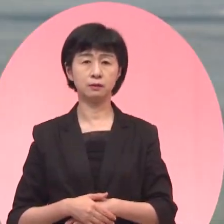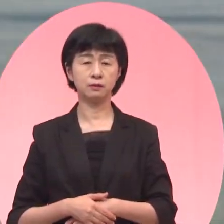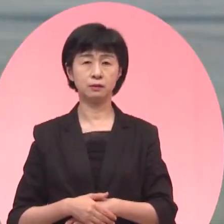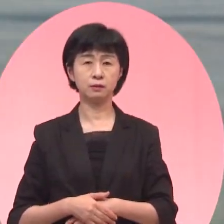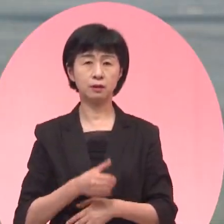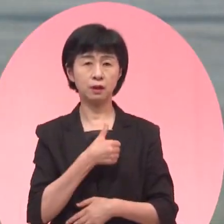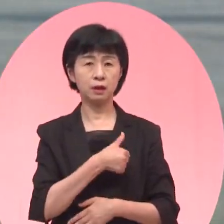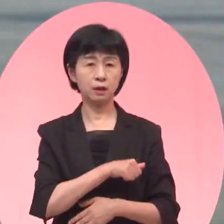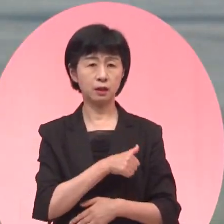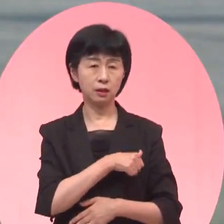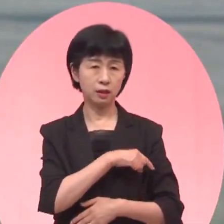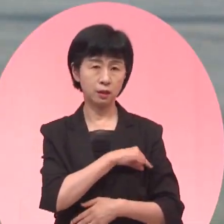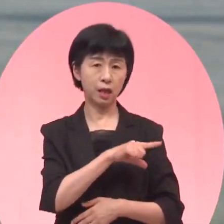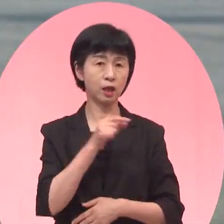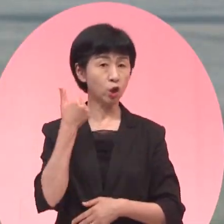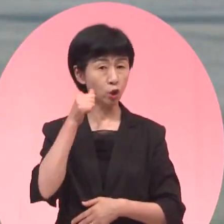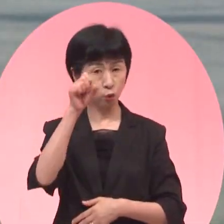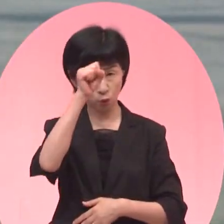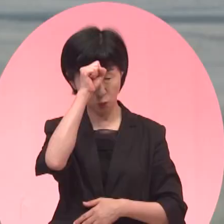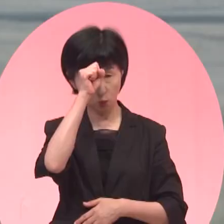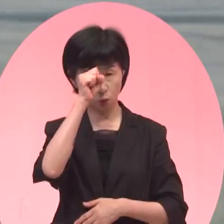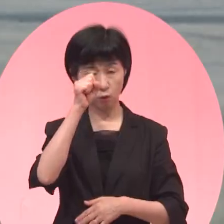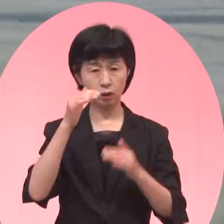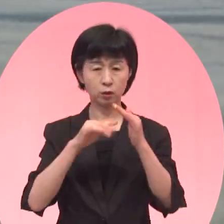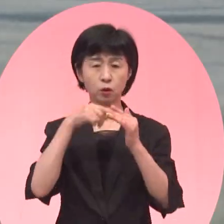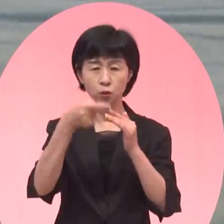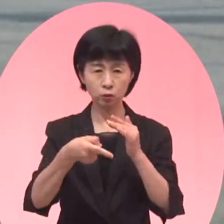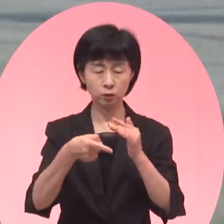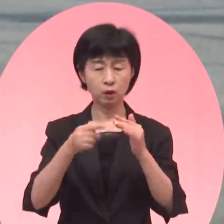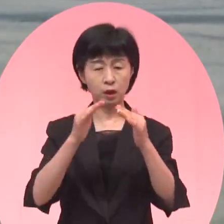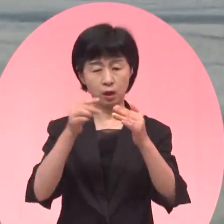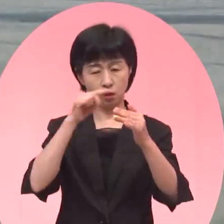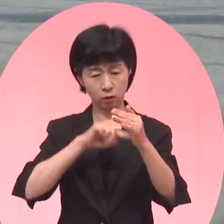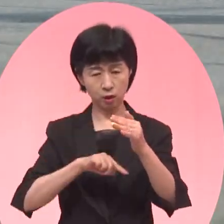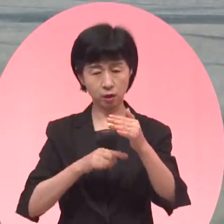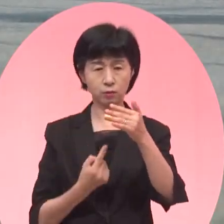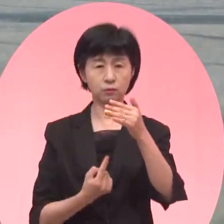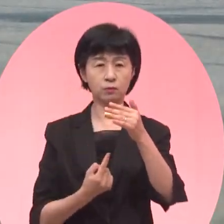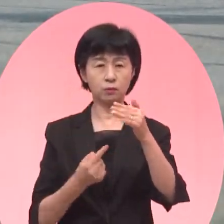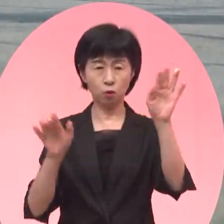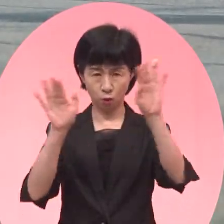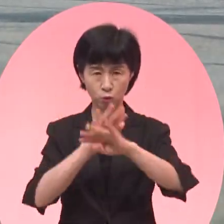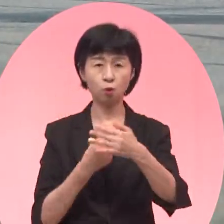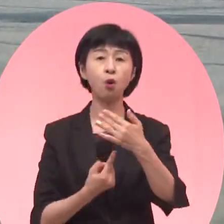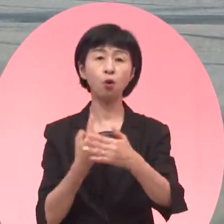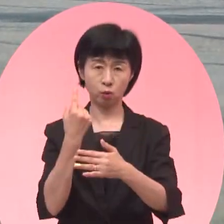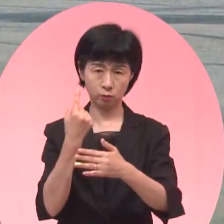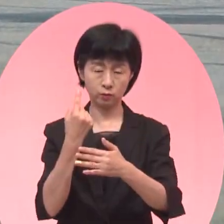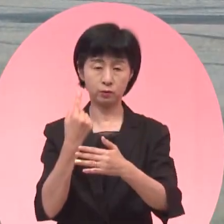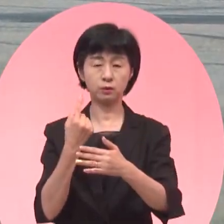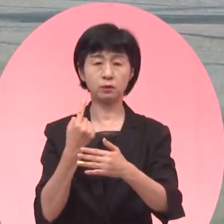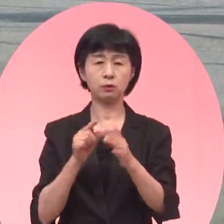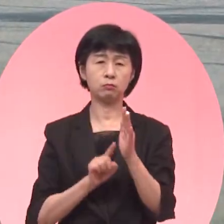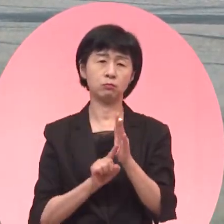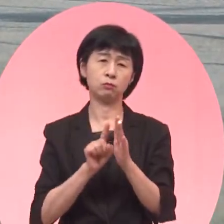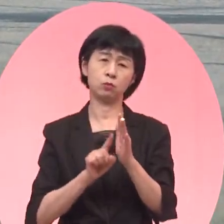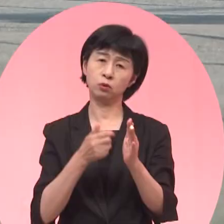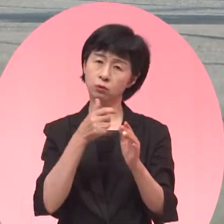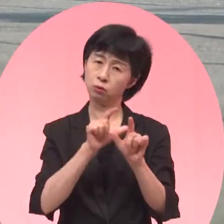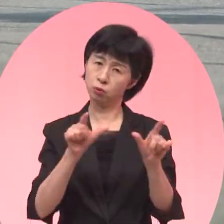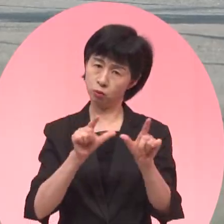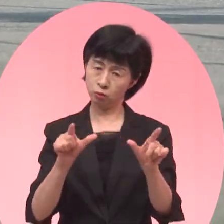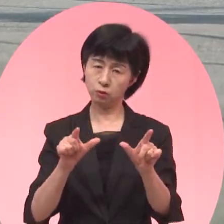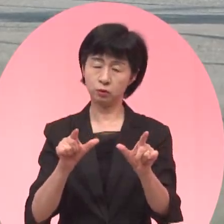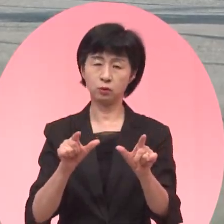熱中症は炎天下だけでなく、室内や夜間でも起こることがあり、気温がそれほど高くない日で